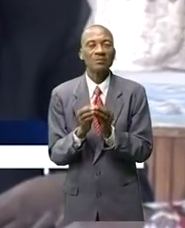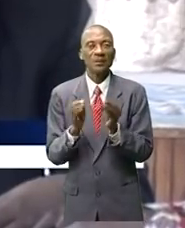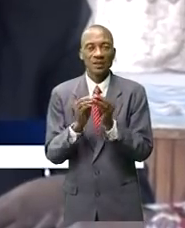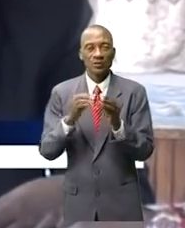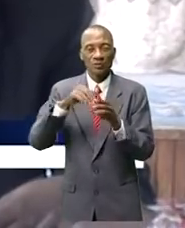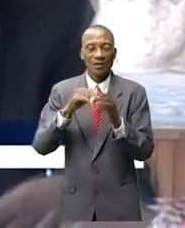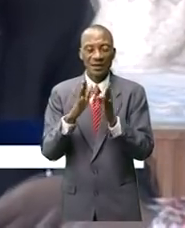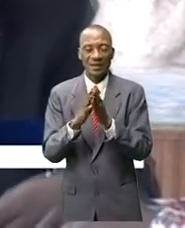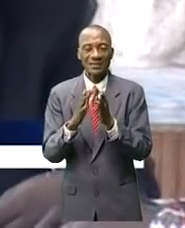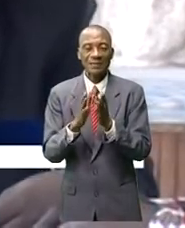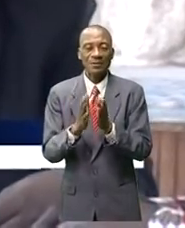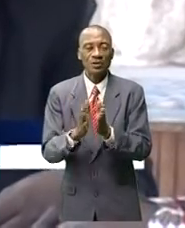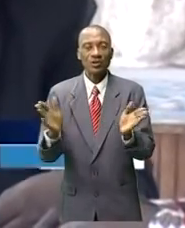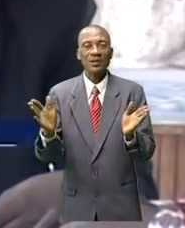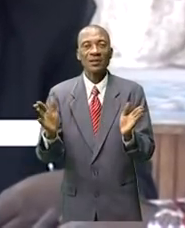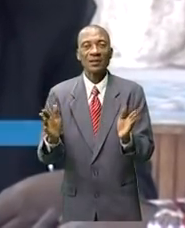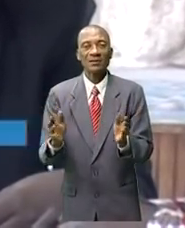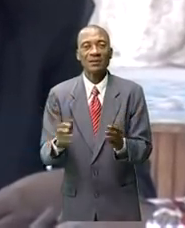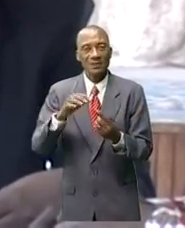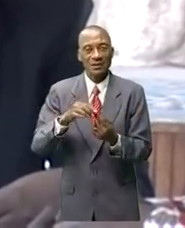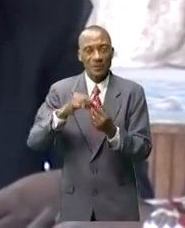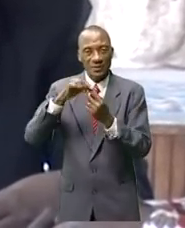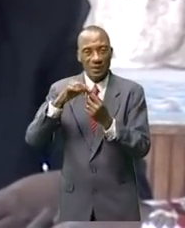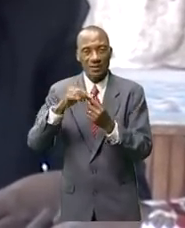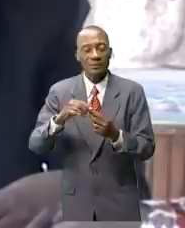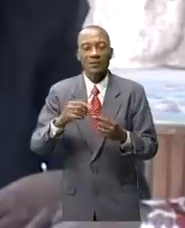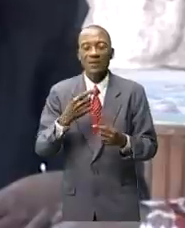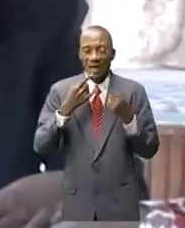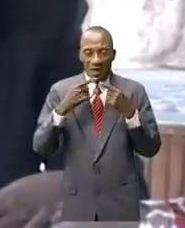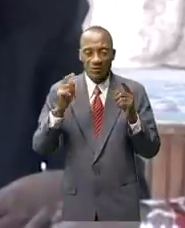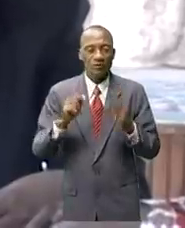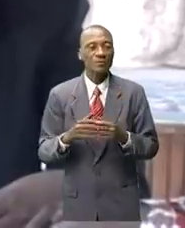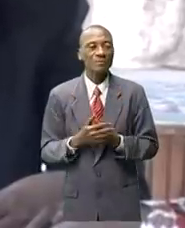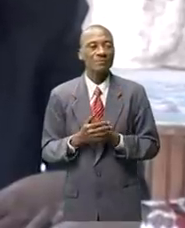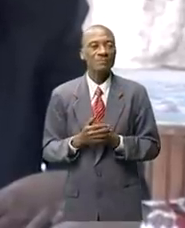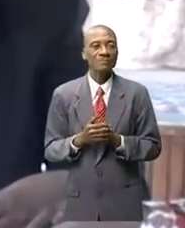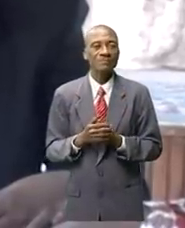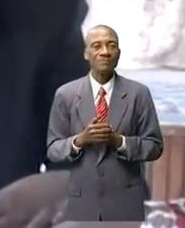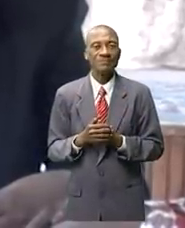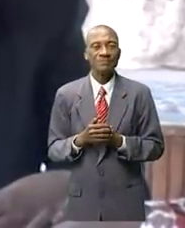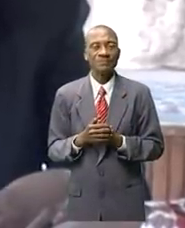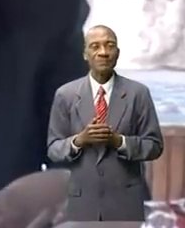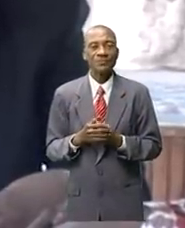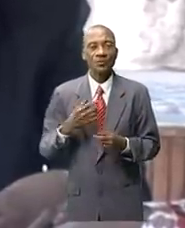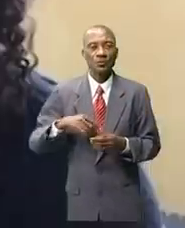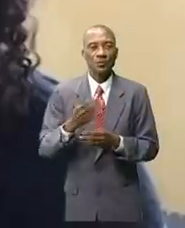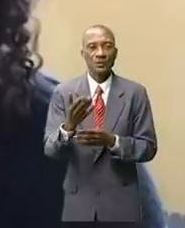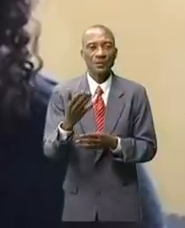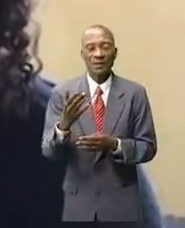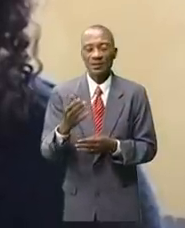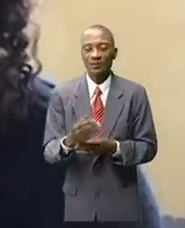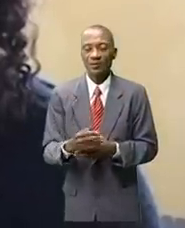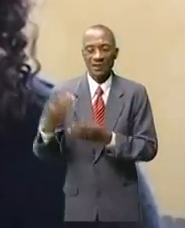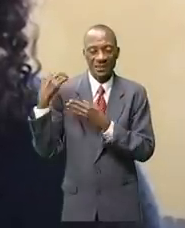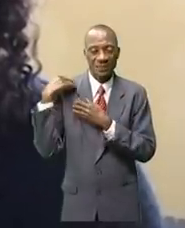plénière extraordinaire, déclarons ce qui suit. Félicitons nos pères spirituels et chef des